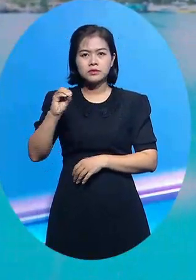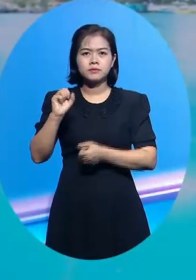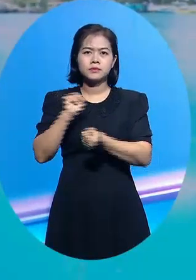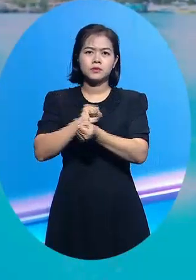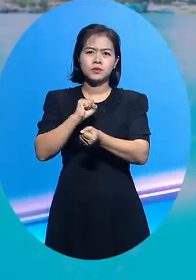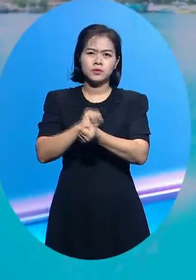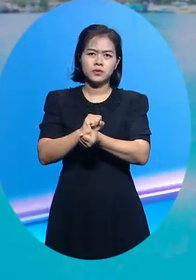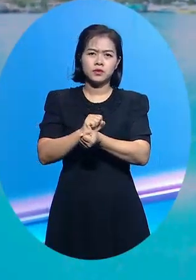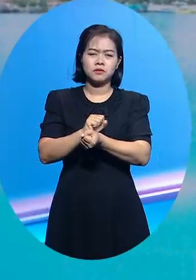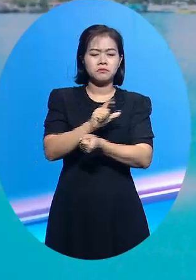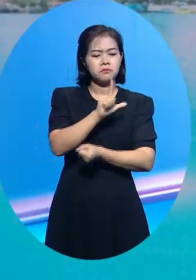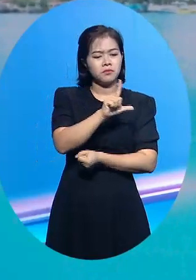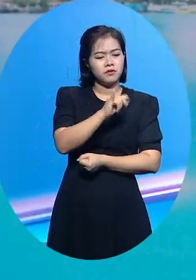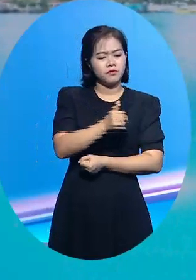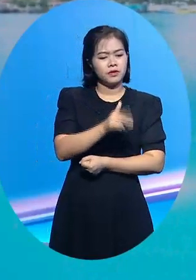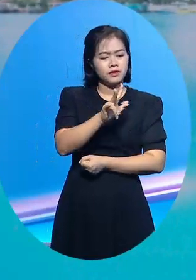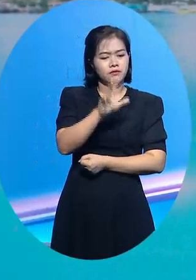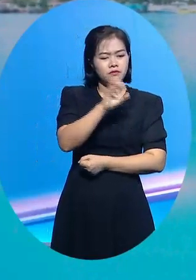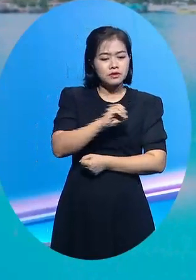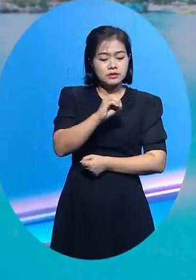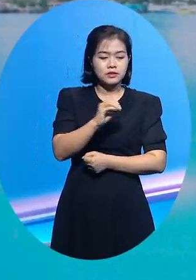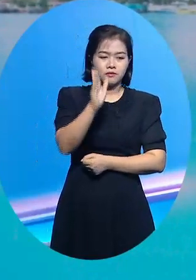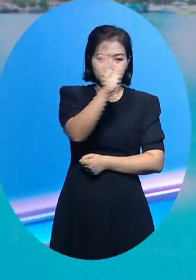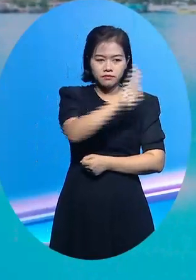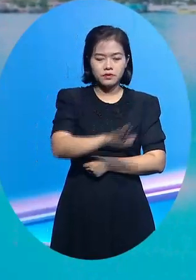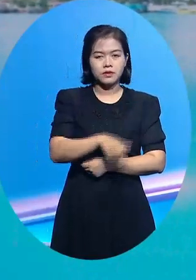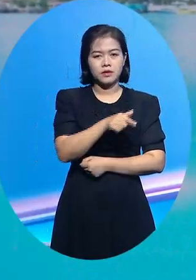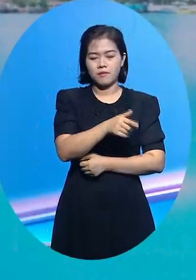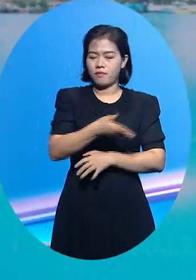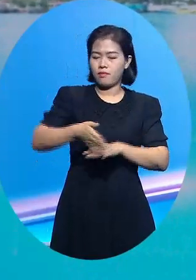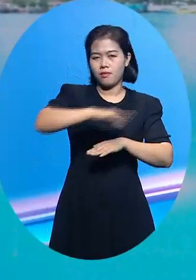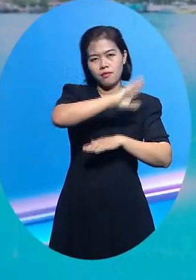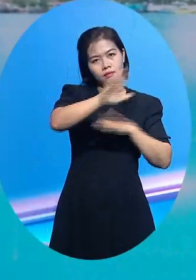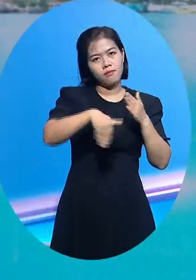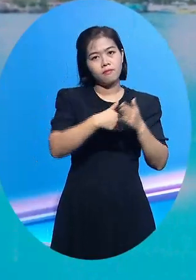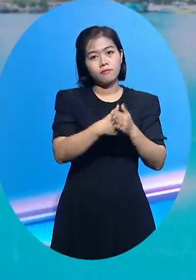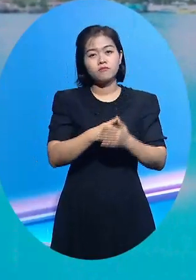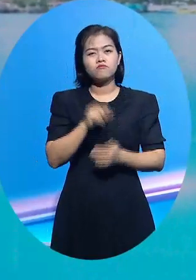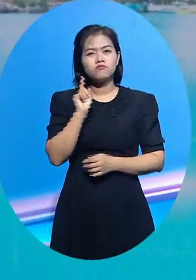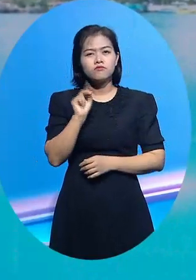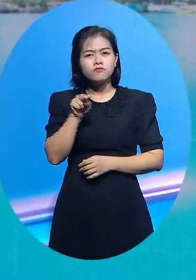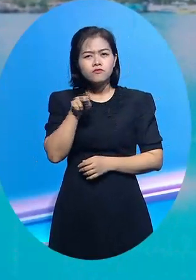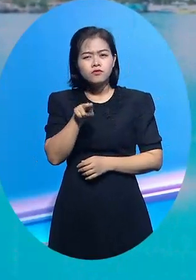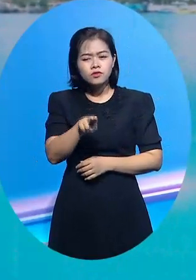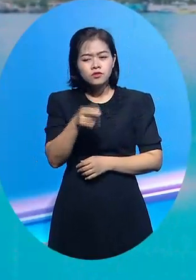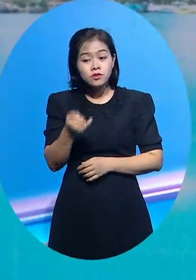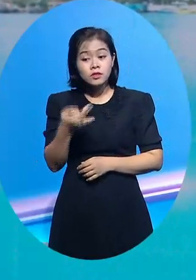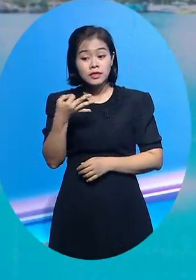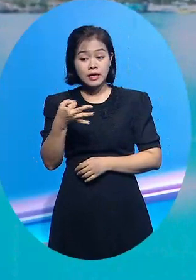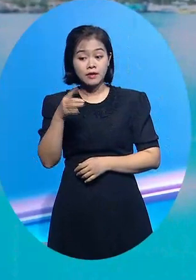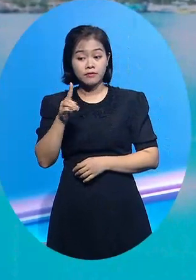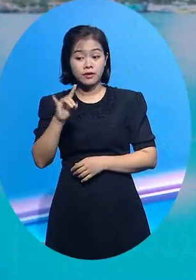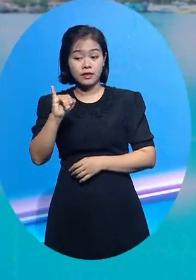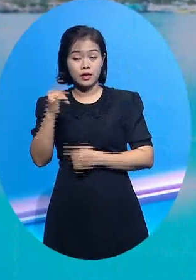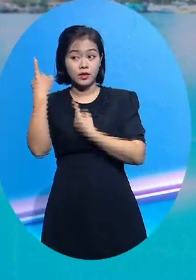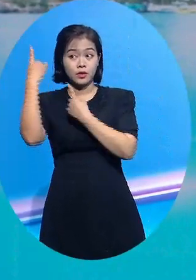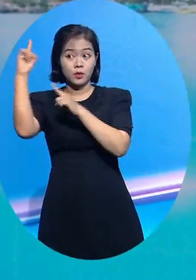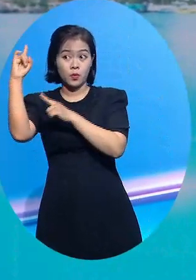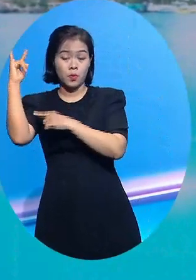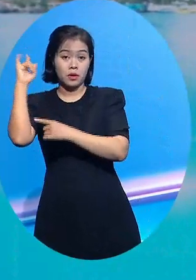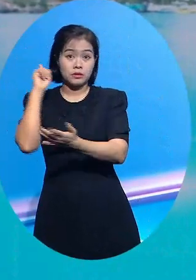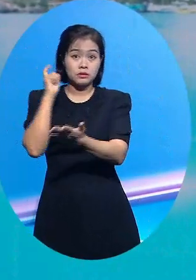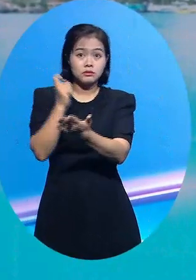trung bình 7,8% của cả nước. Tuy nhiên, về vốn đầu tư trực tiếp nước ngoài FDI đăng ký mới, thành phố có mức tăng vượt